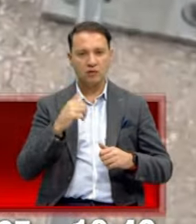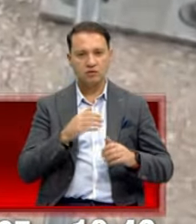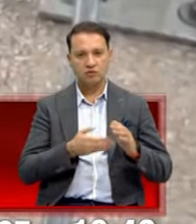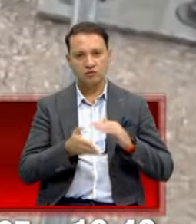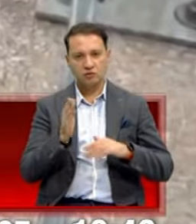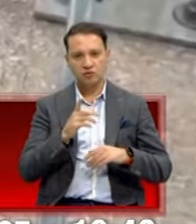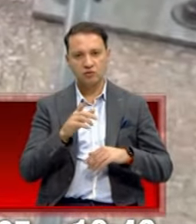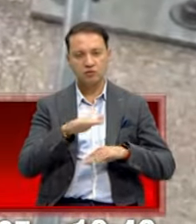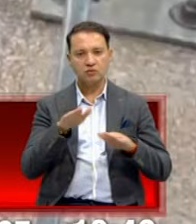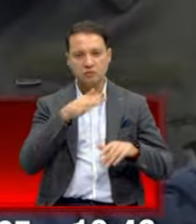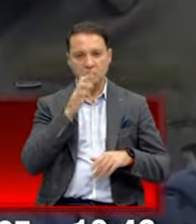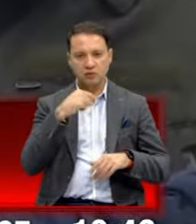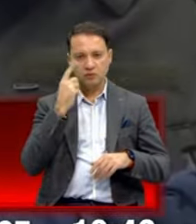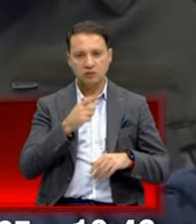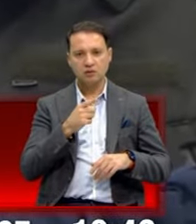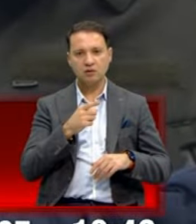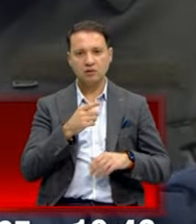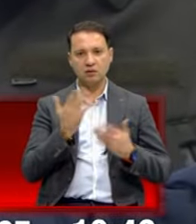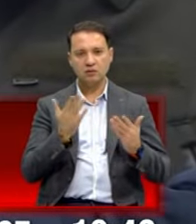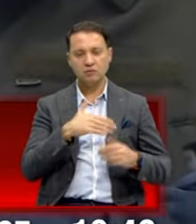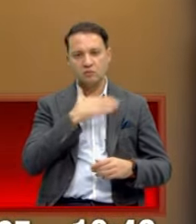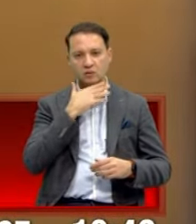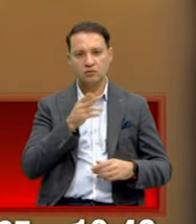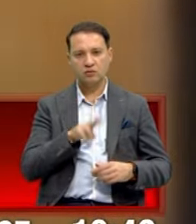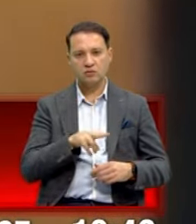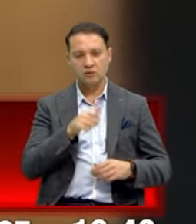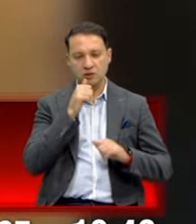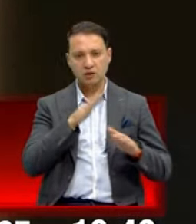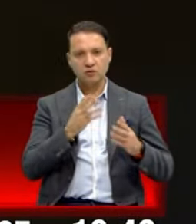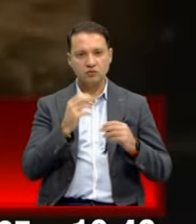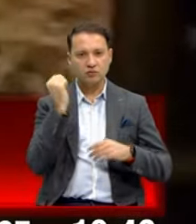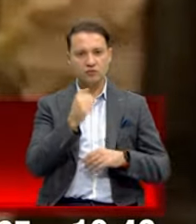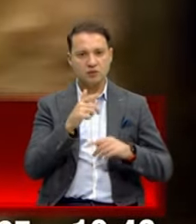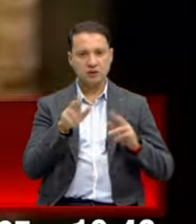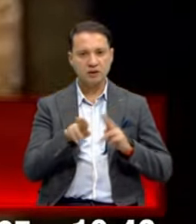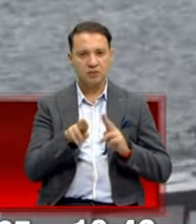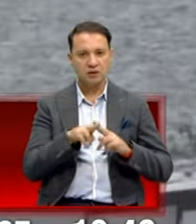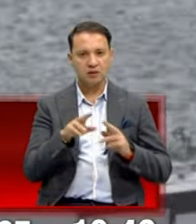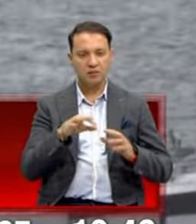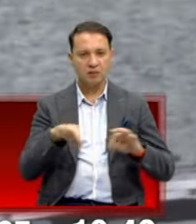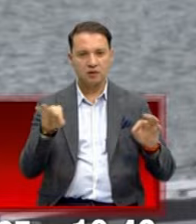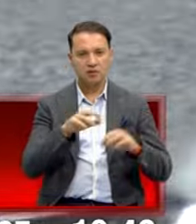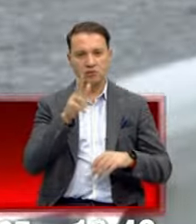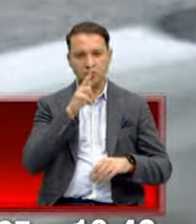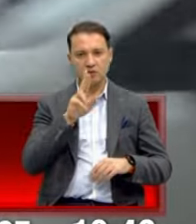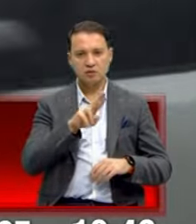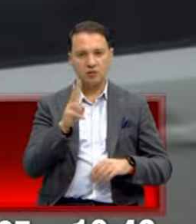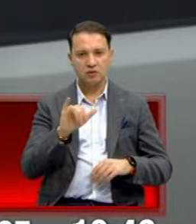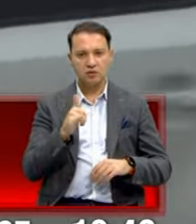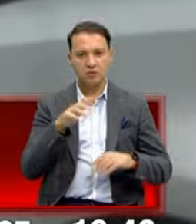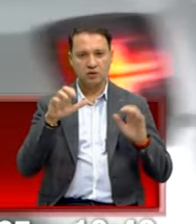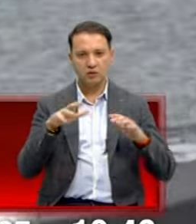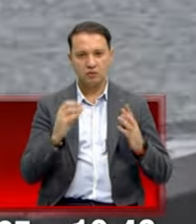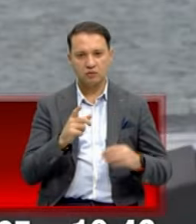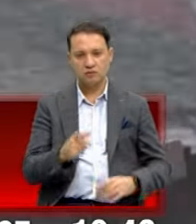çıkıyor. Yüzmeyi bilmediğinden dolayı da herhalde boğuldu, öldü. Selin en çok vurduğu Kepez'de metrekareye 372